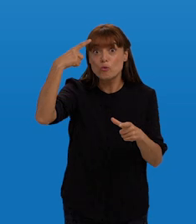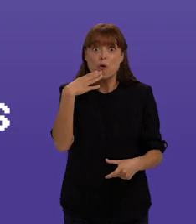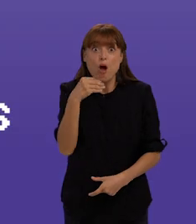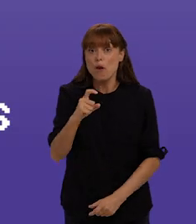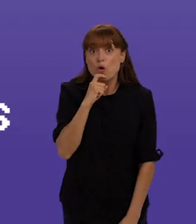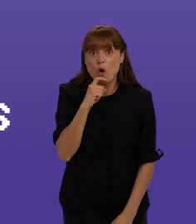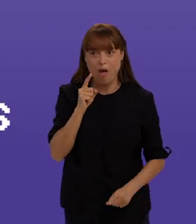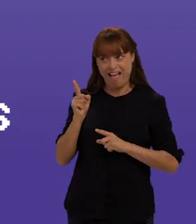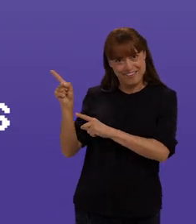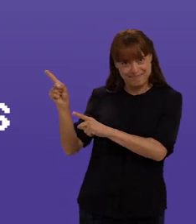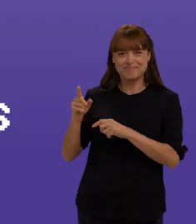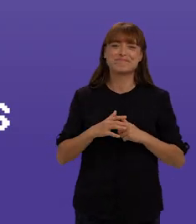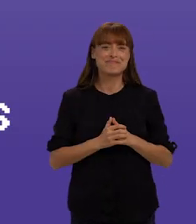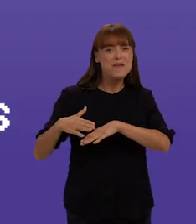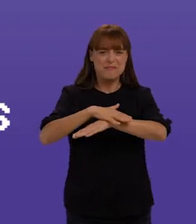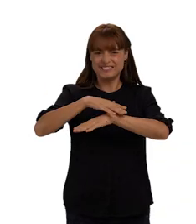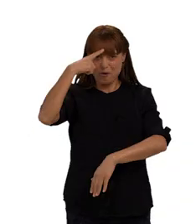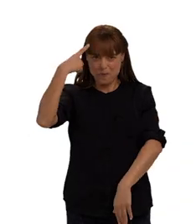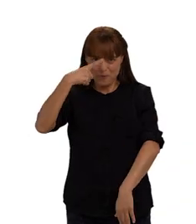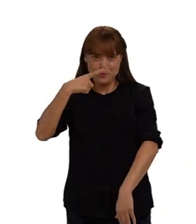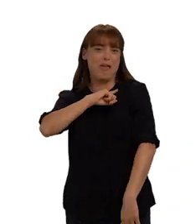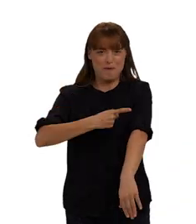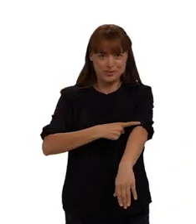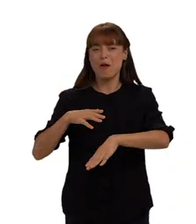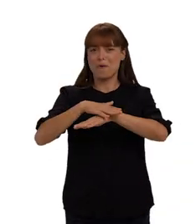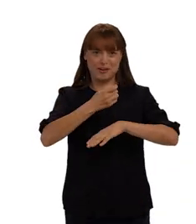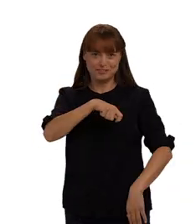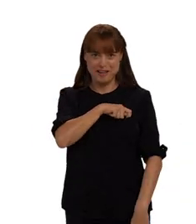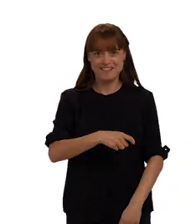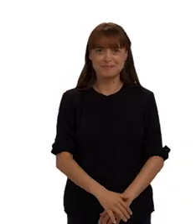Bo Cultura a bocultura.jove.gov.es. Ministeri de Cultura. Govern d'Espanya.